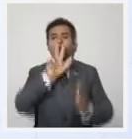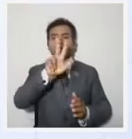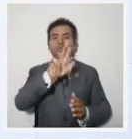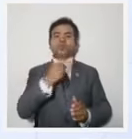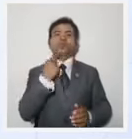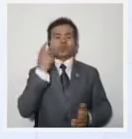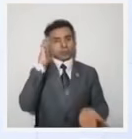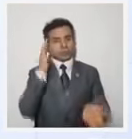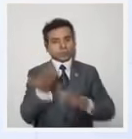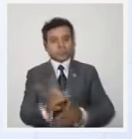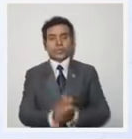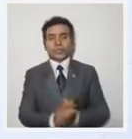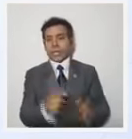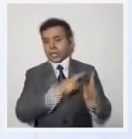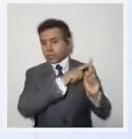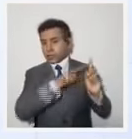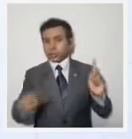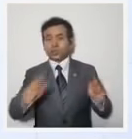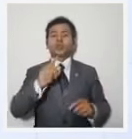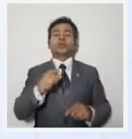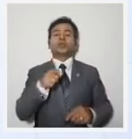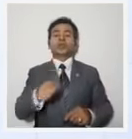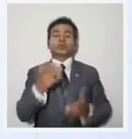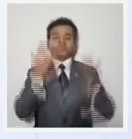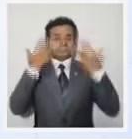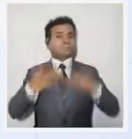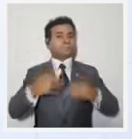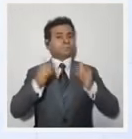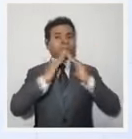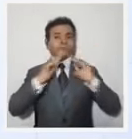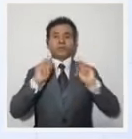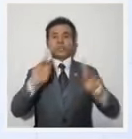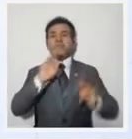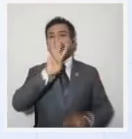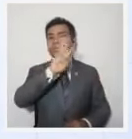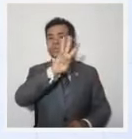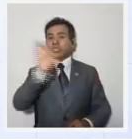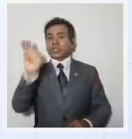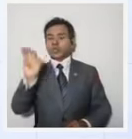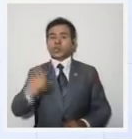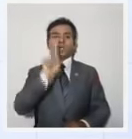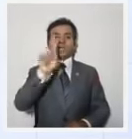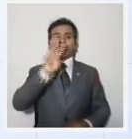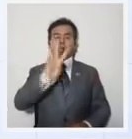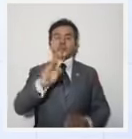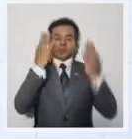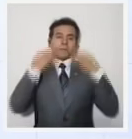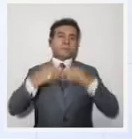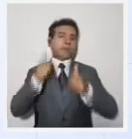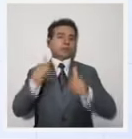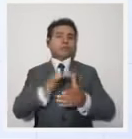জন এবং 31 থেকে 40 বছরের মধ্যে 1 জন। 24 ঘন্টায় সুস্থ হয়েছেন